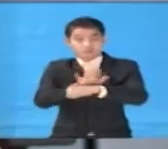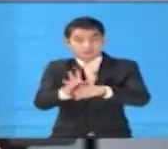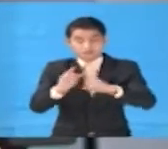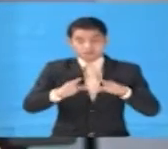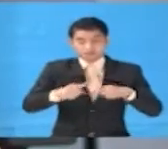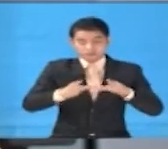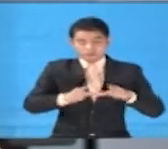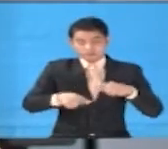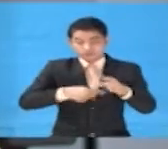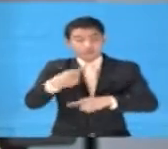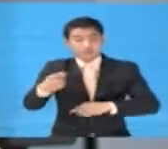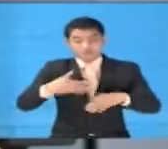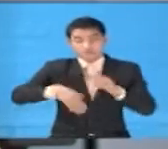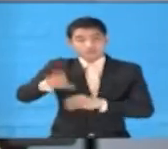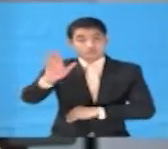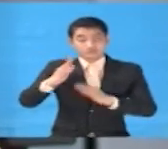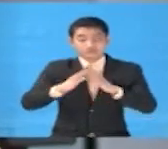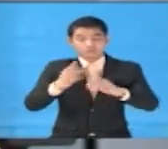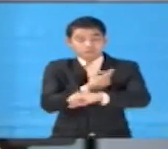zando និង petro